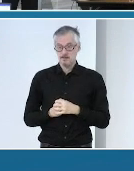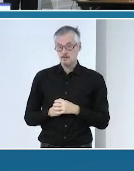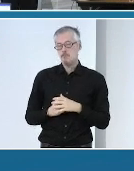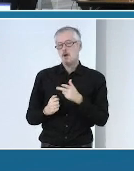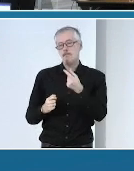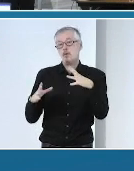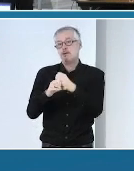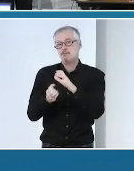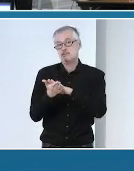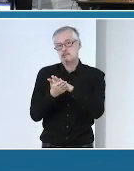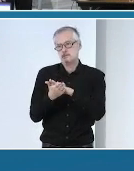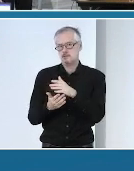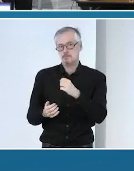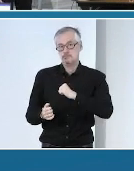mais